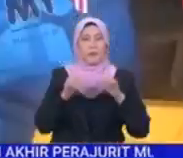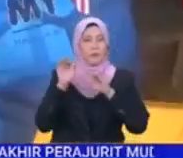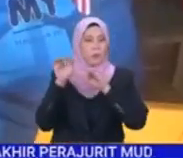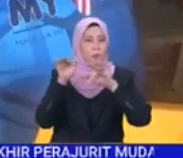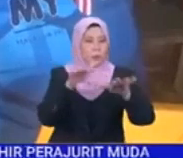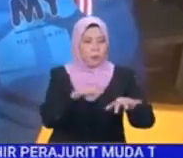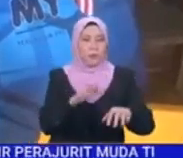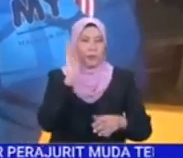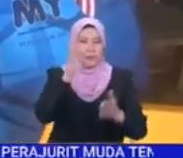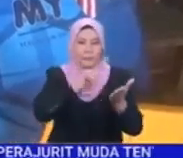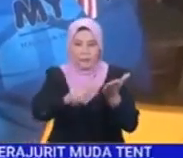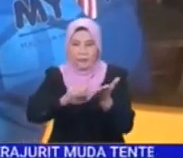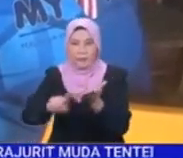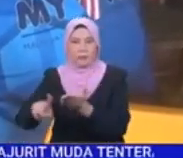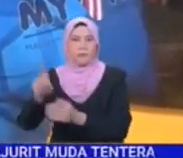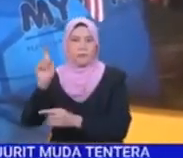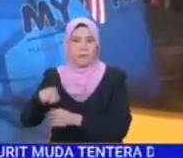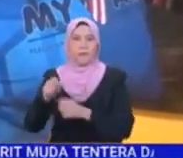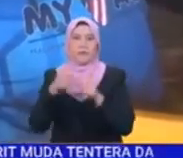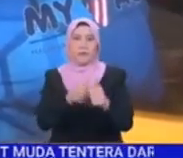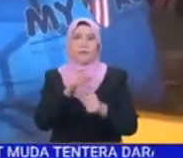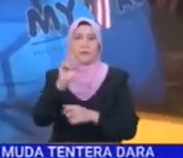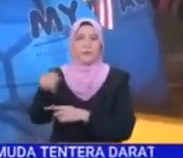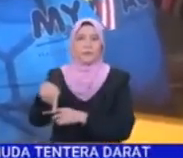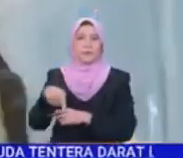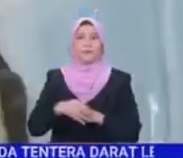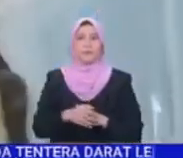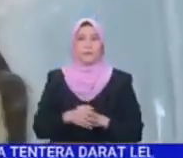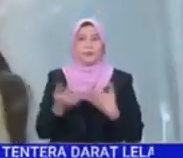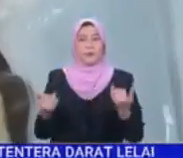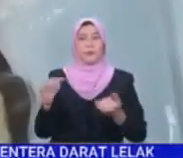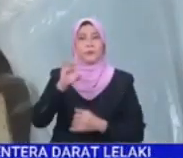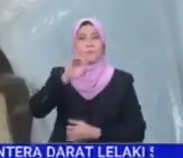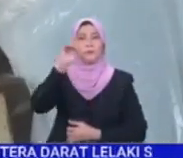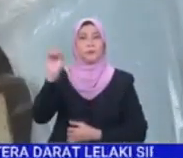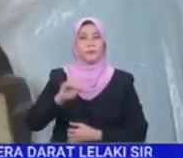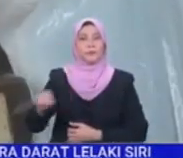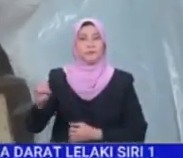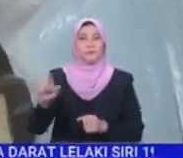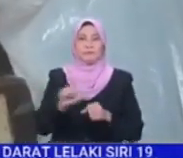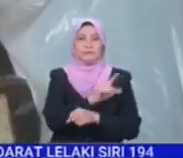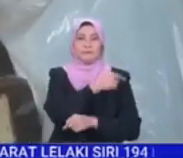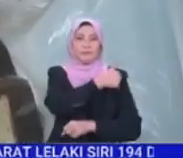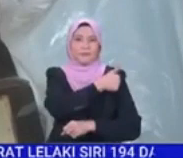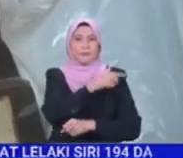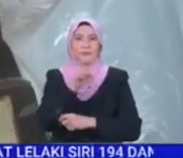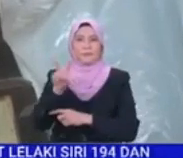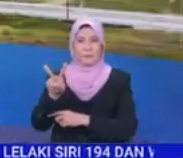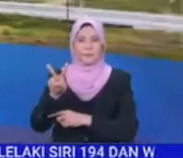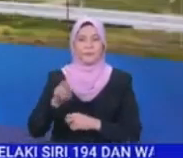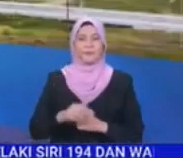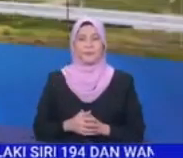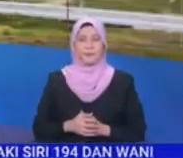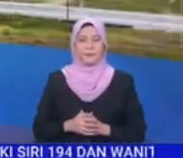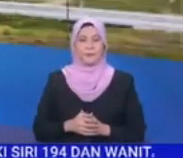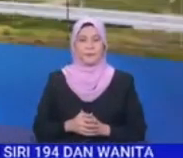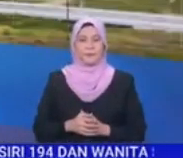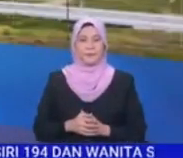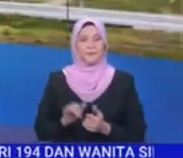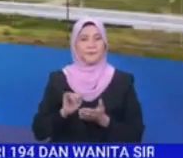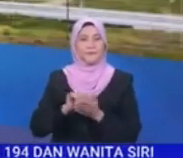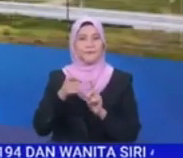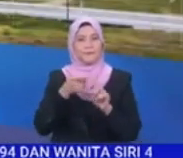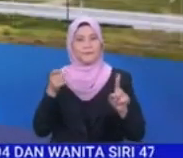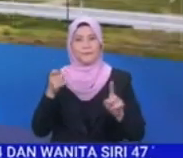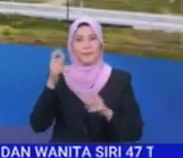pengunjung ini sehingga kini 80% penduduk marang telah lengkap dua dos vaksin sekian